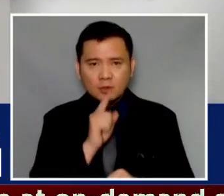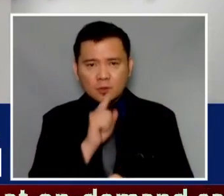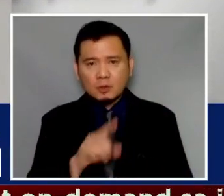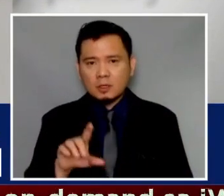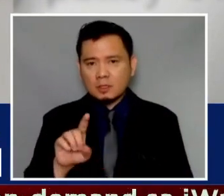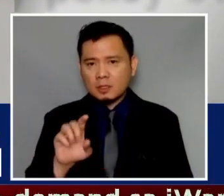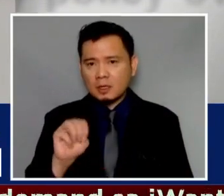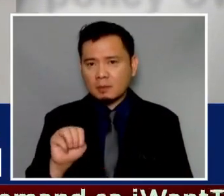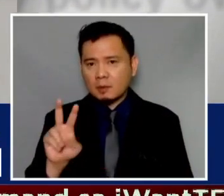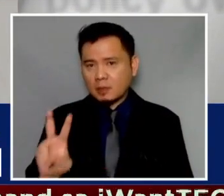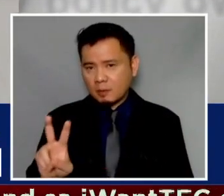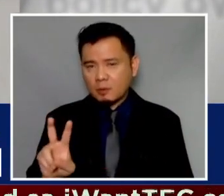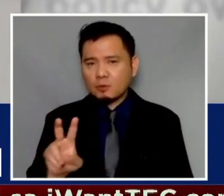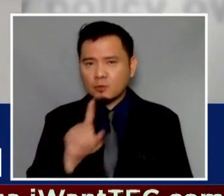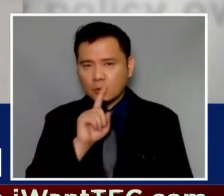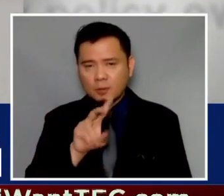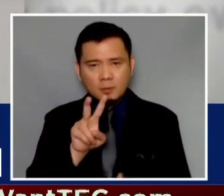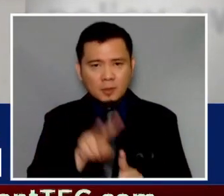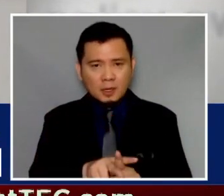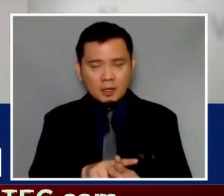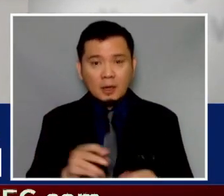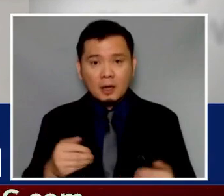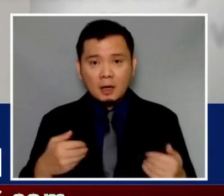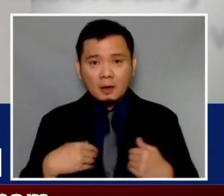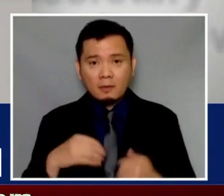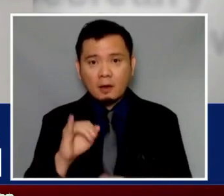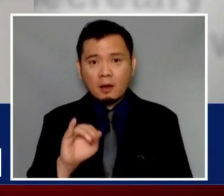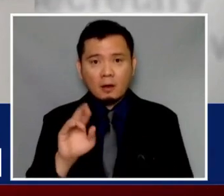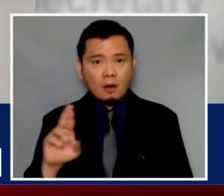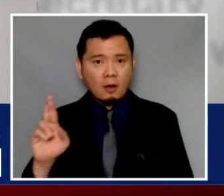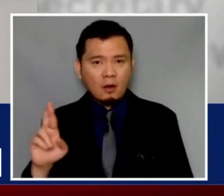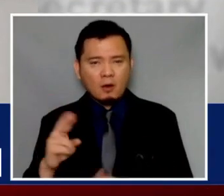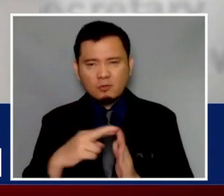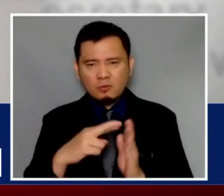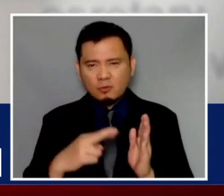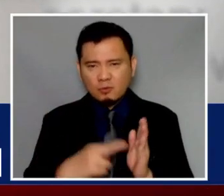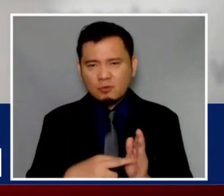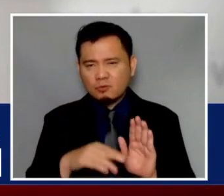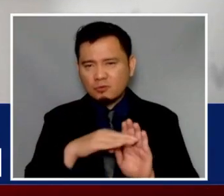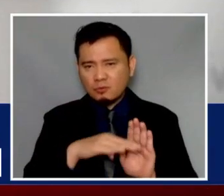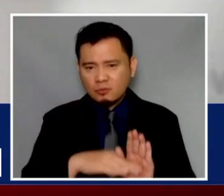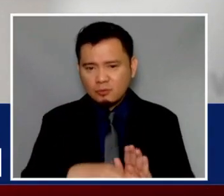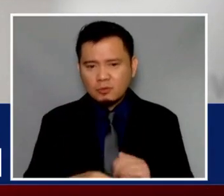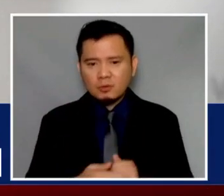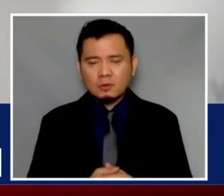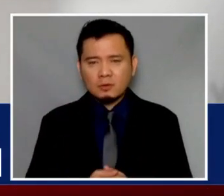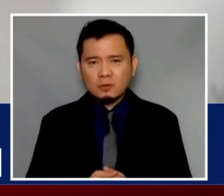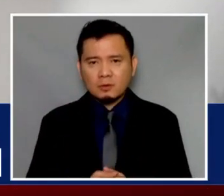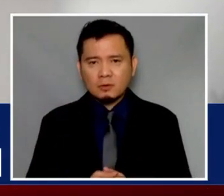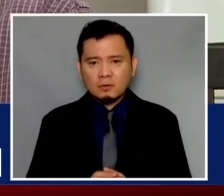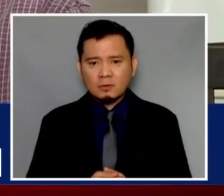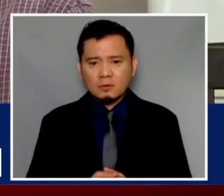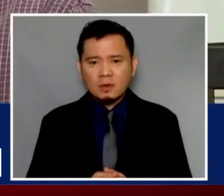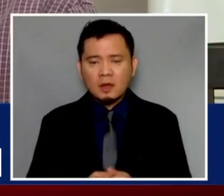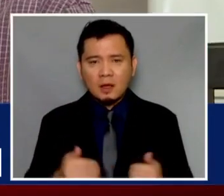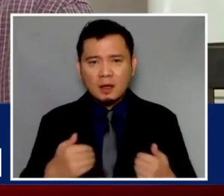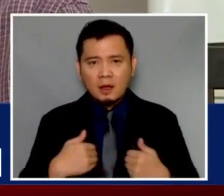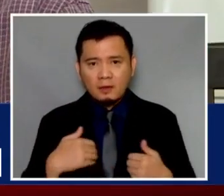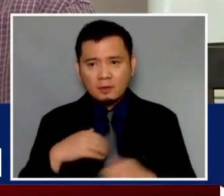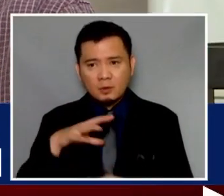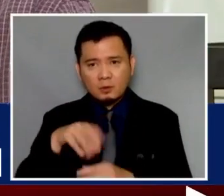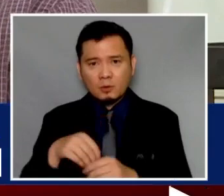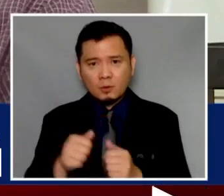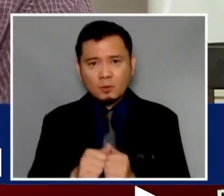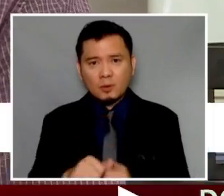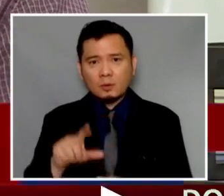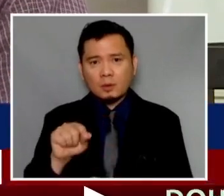ang Implementing Rules and Regulations o IRR, Staffing Pattern at 2023 Budget. Hindi tama